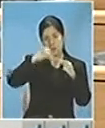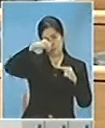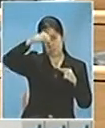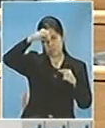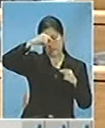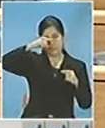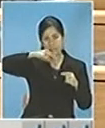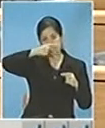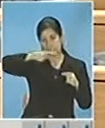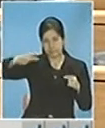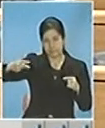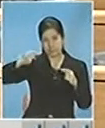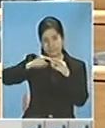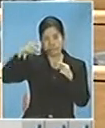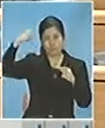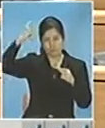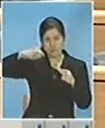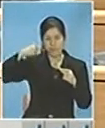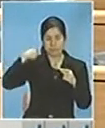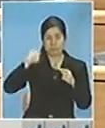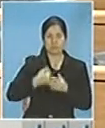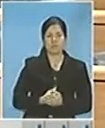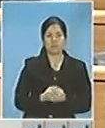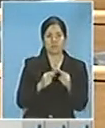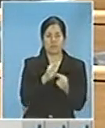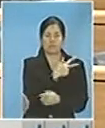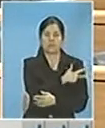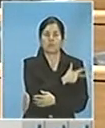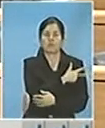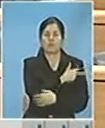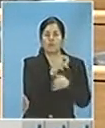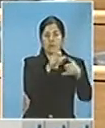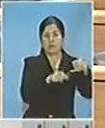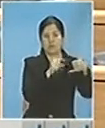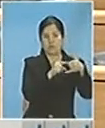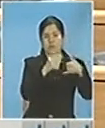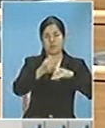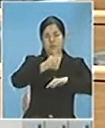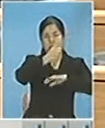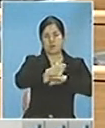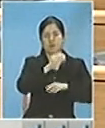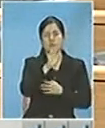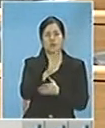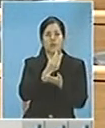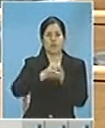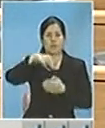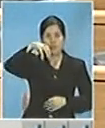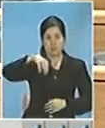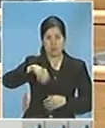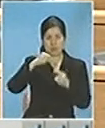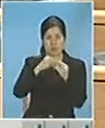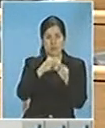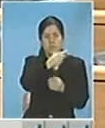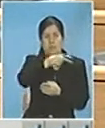ไทยในประเทศพม่าด้วยนาดร.วินวินซออธิการบดีมหาวิทยาลัยภาษาต่างประเท